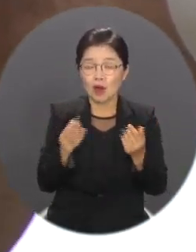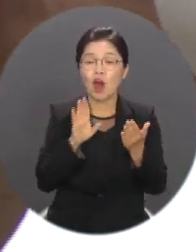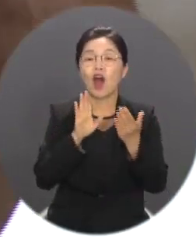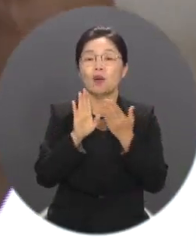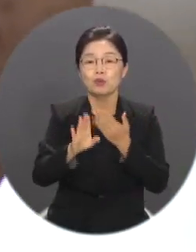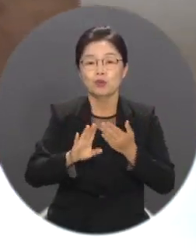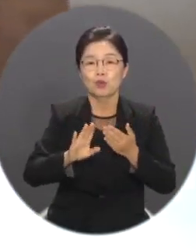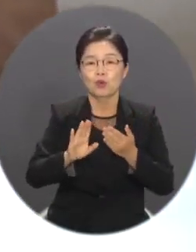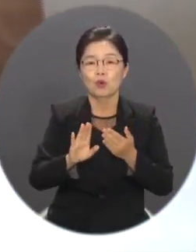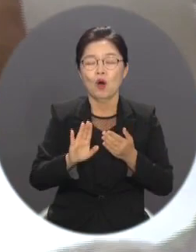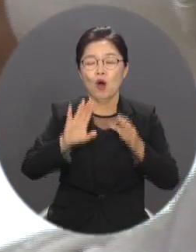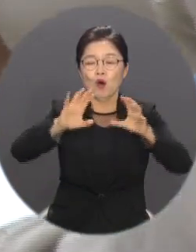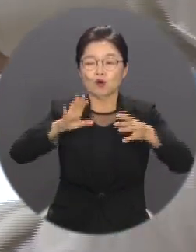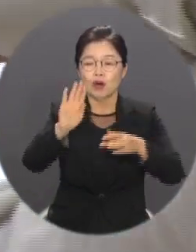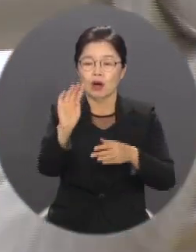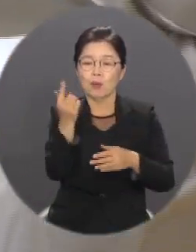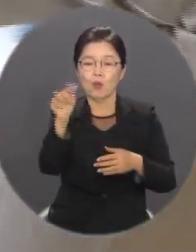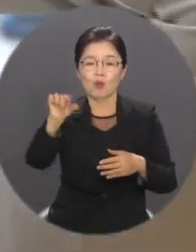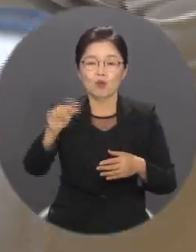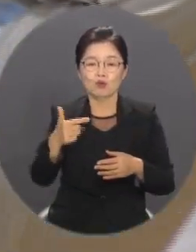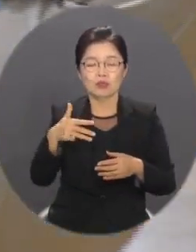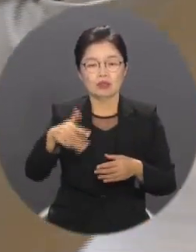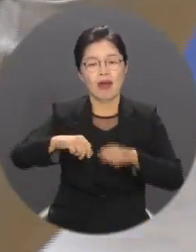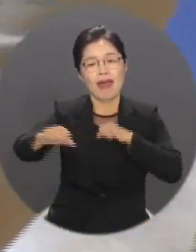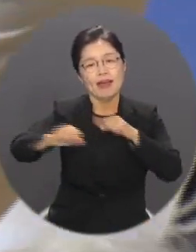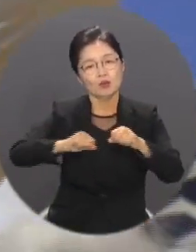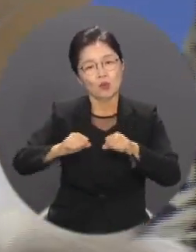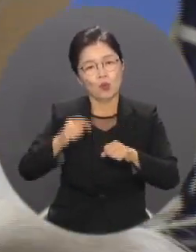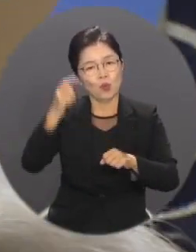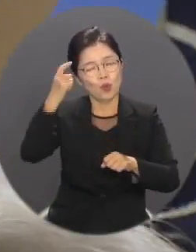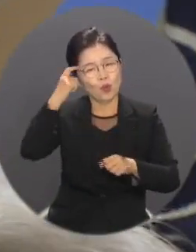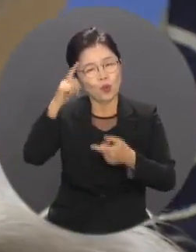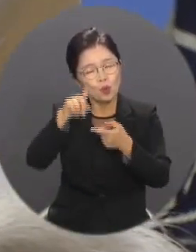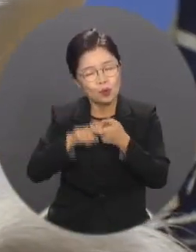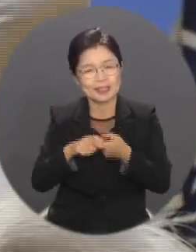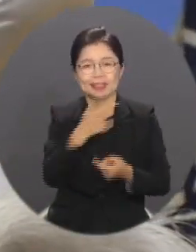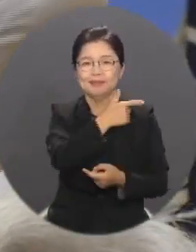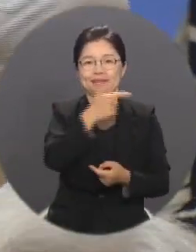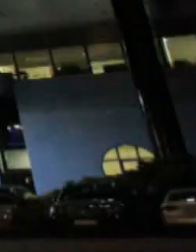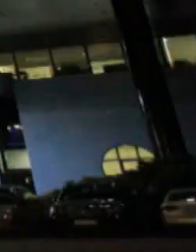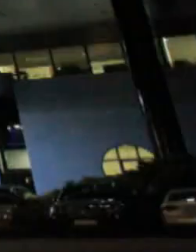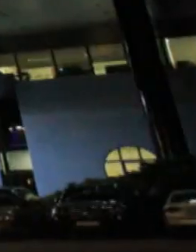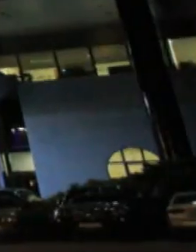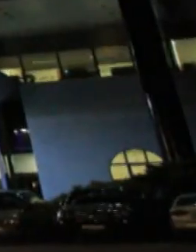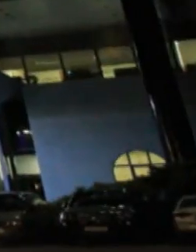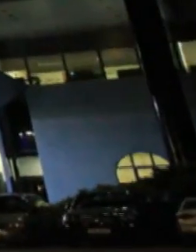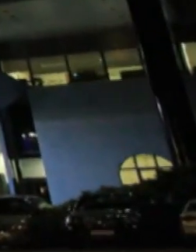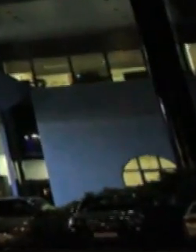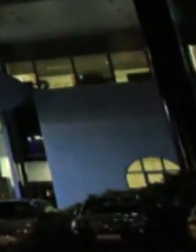국가보훈처가 어떤 역할에 나서게 될지 주목됩니다 mbc 뉴스 이다현 입니다